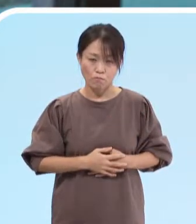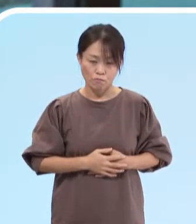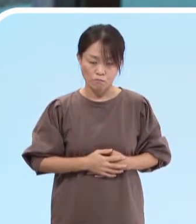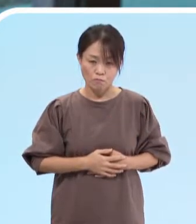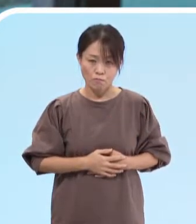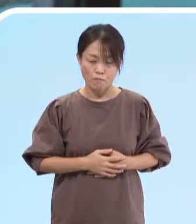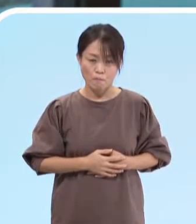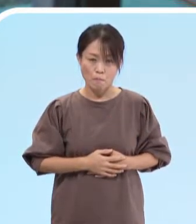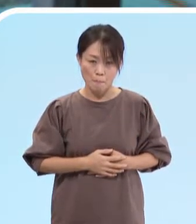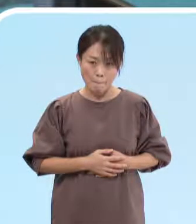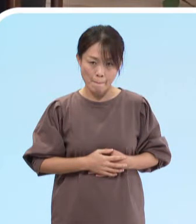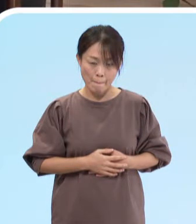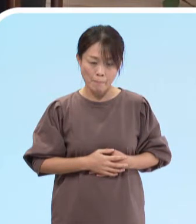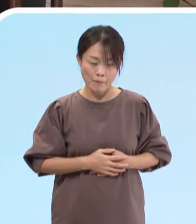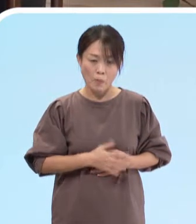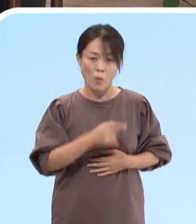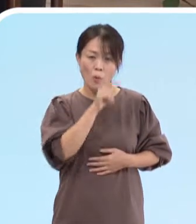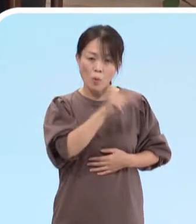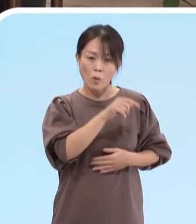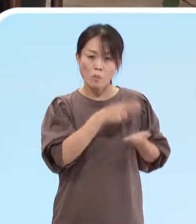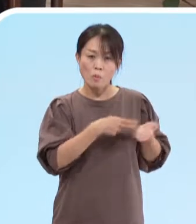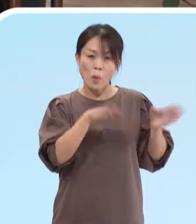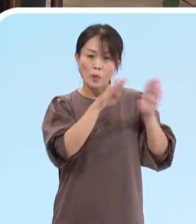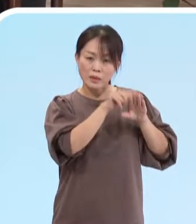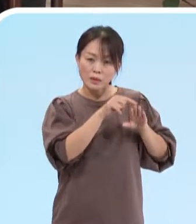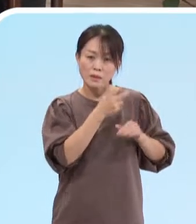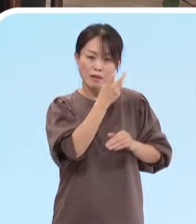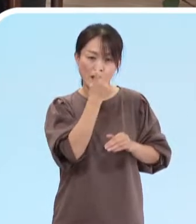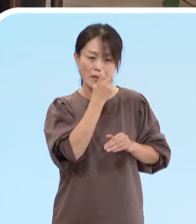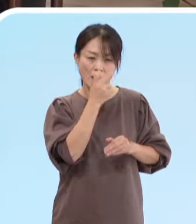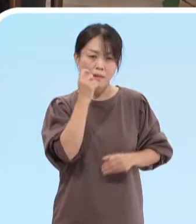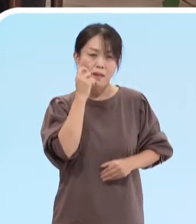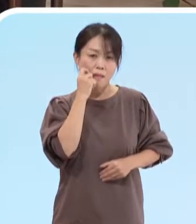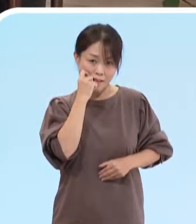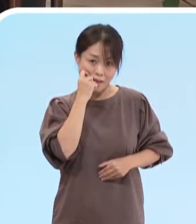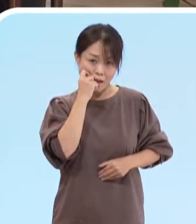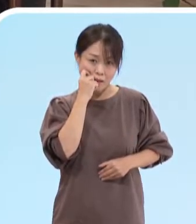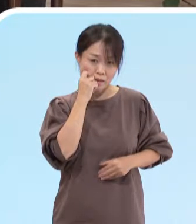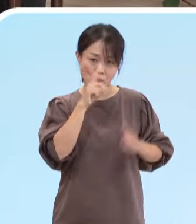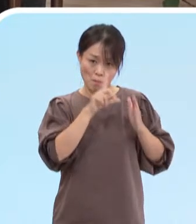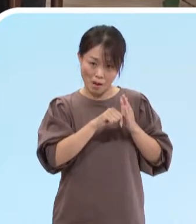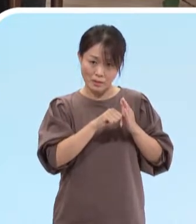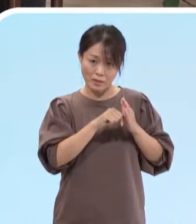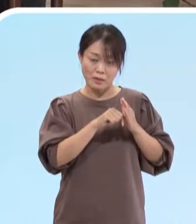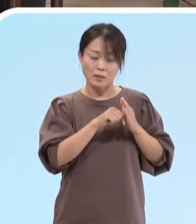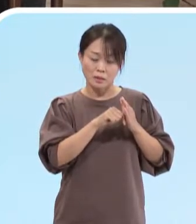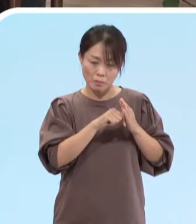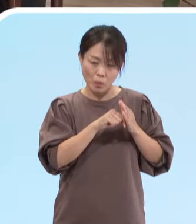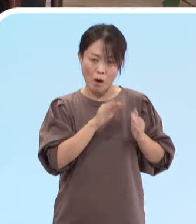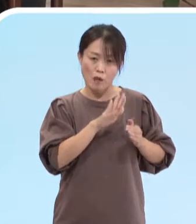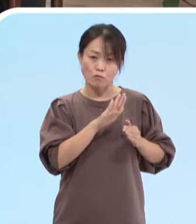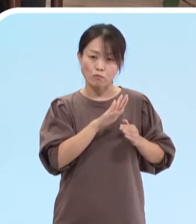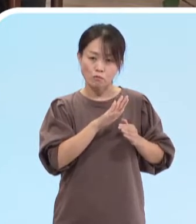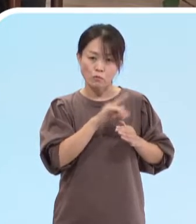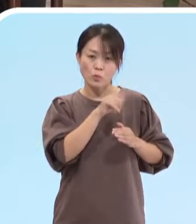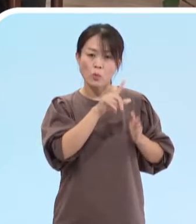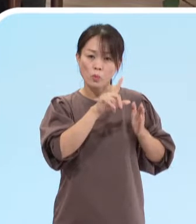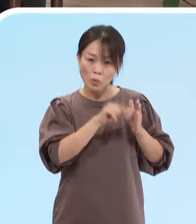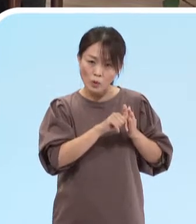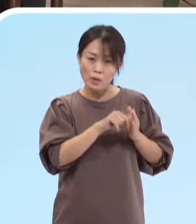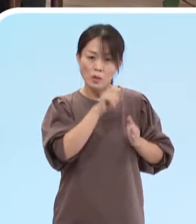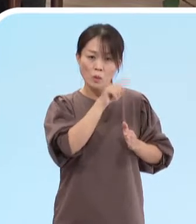ていただくことができます。ところが全てのお近くの病院が診療や検査をできるとは限っておりませんので